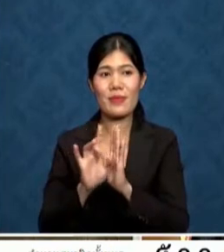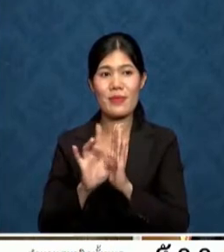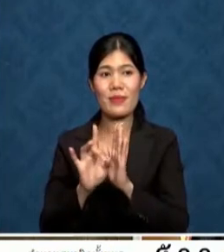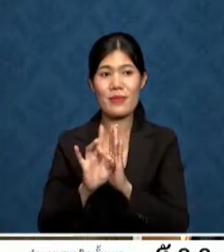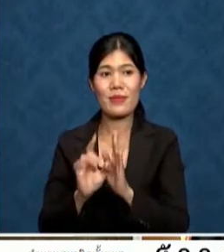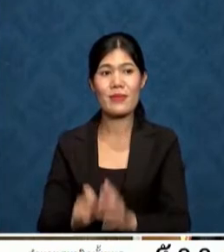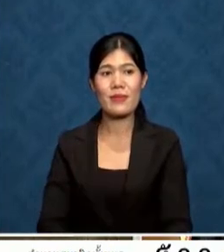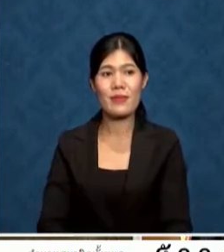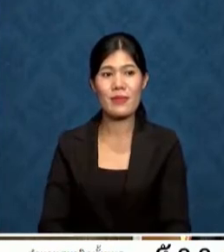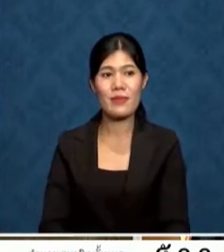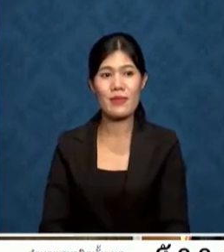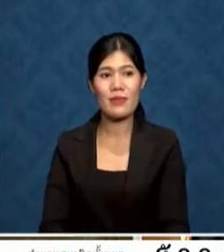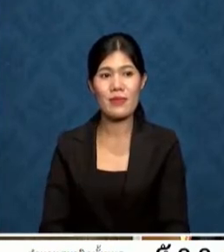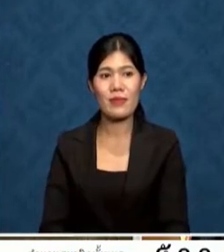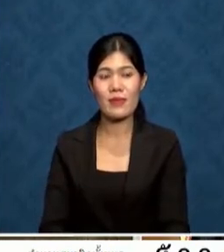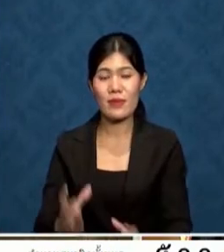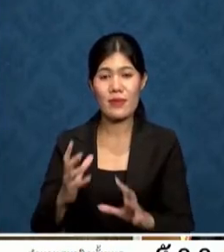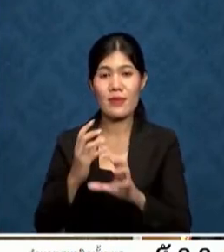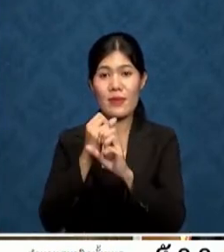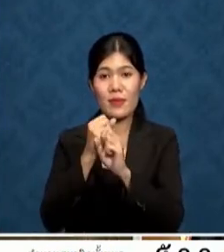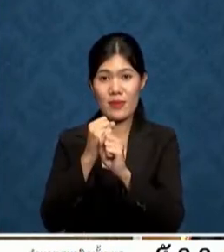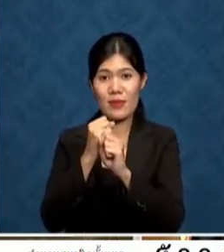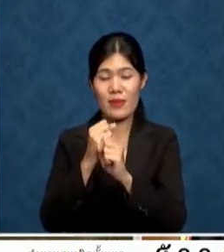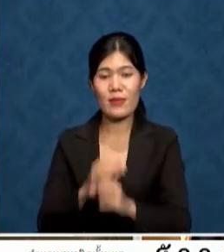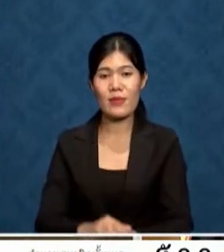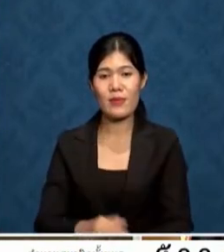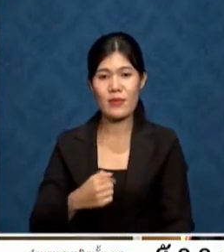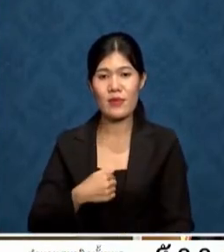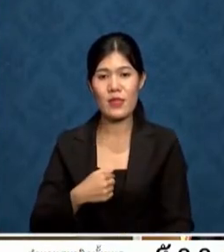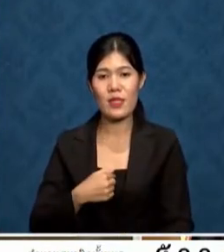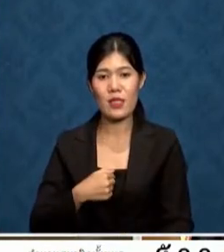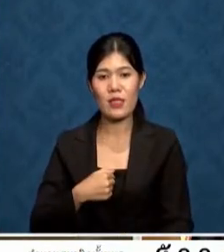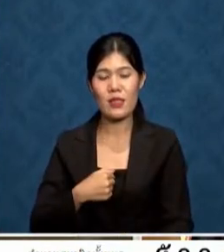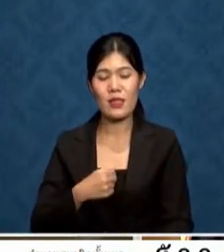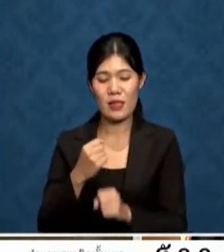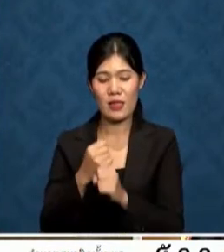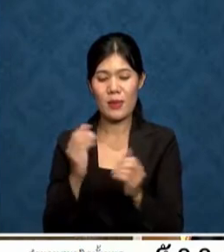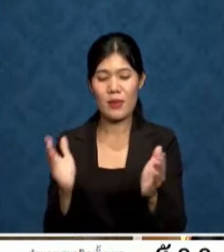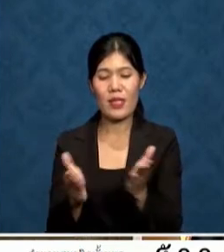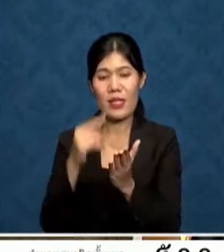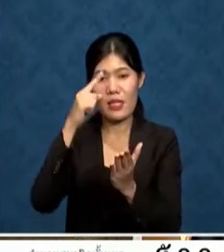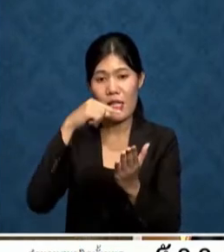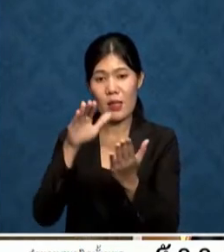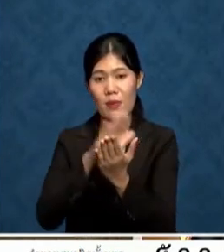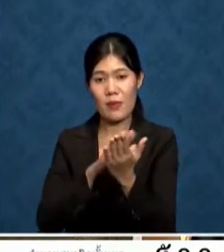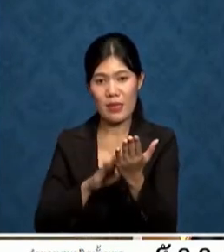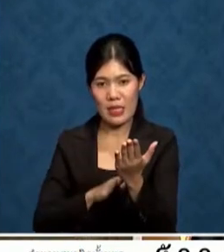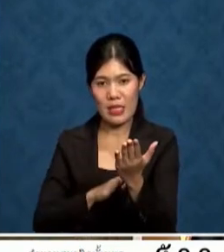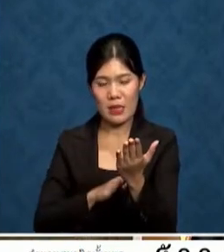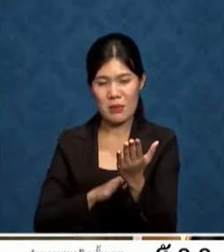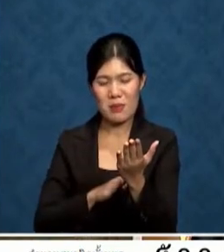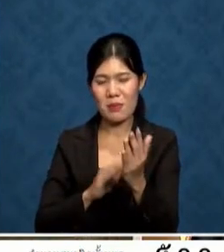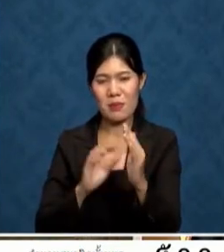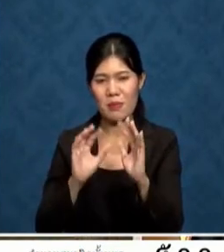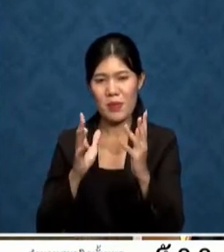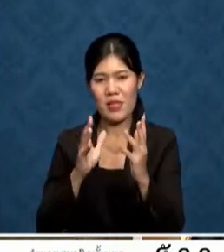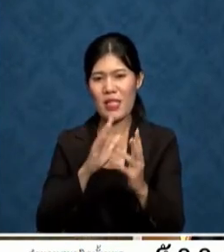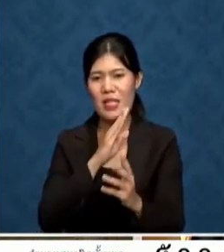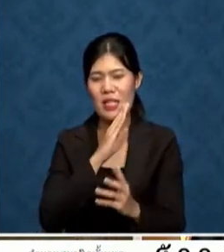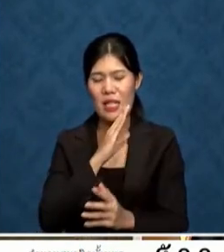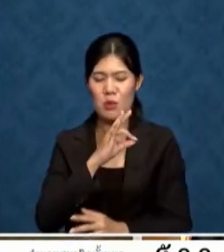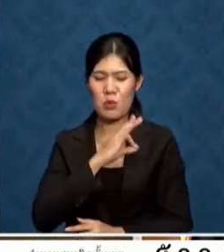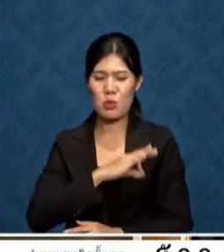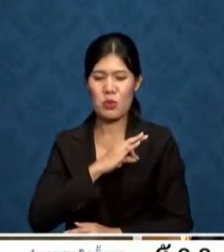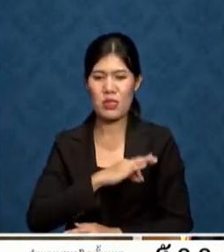ประธานเพื่อสรุปทั้งหมดอีกครั้งนะครับ Soft Powerจะไม่เกิดถ้าเรายังหาความรู้สึกอันนน่าหลง